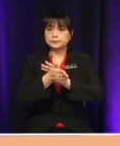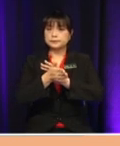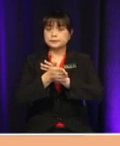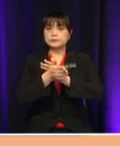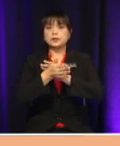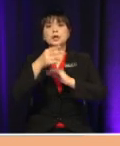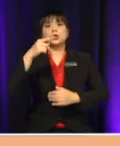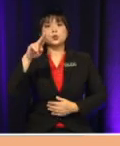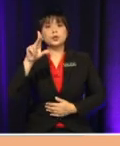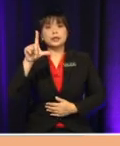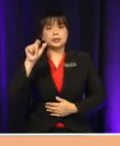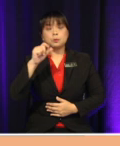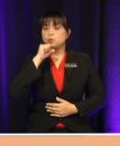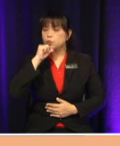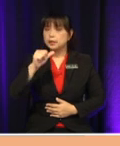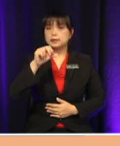autotrof